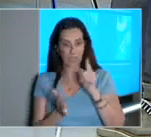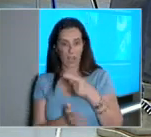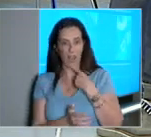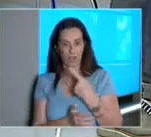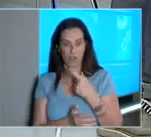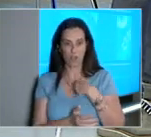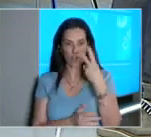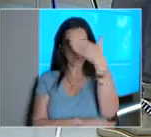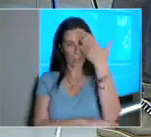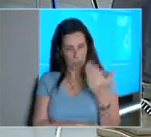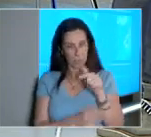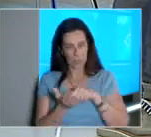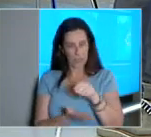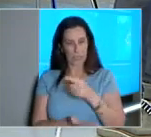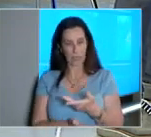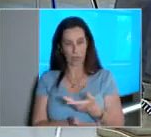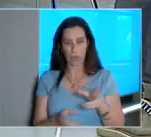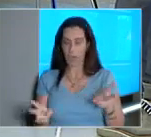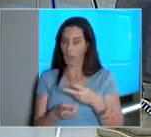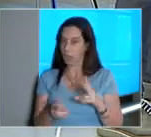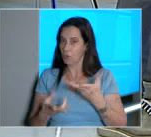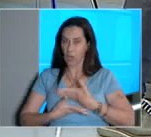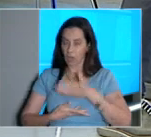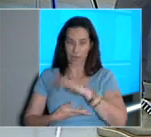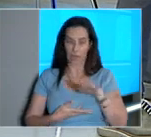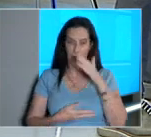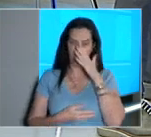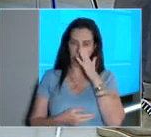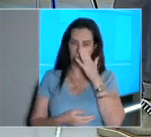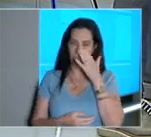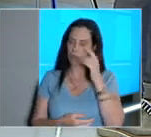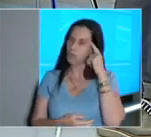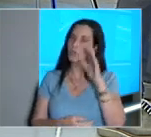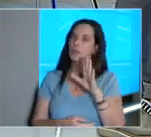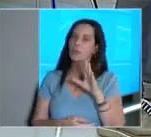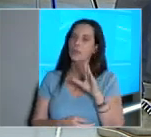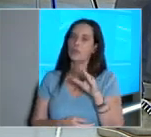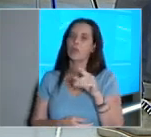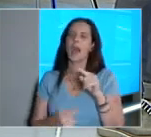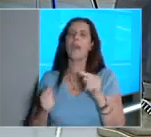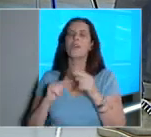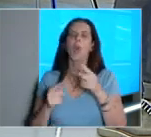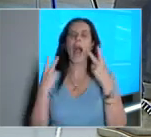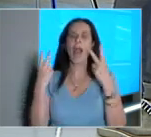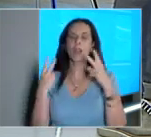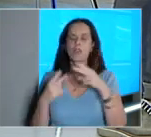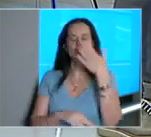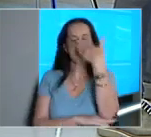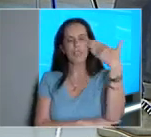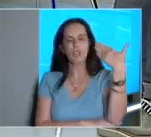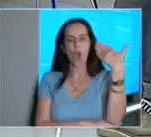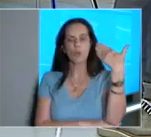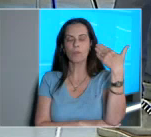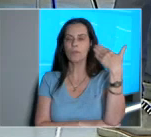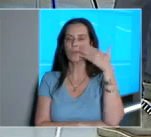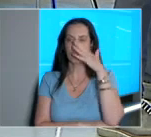להגיד שאנחנו שתי מדינות ושני עמים? כאילו אפשר להכיל אחד את השני? זה לא, לא, אני חושב שמשהו, אני אומר שהוויכוח, כמו שהוויכוח זה פה על ערכים. יש פה שתי מדינות